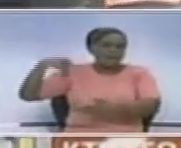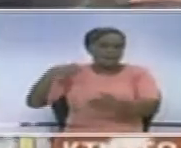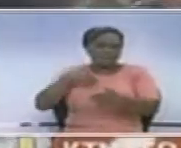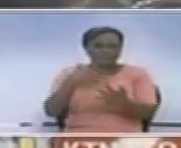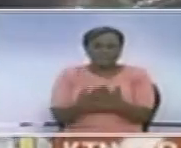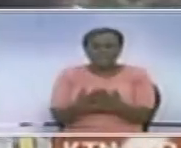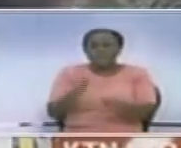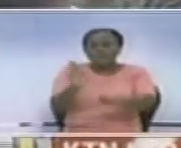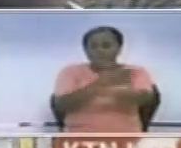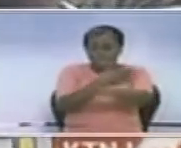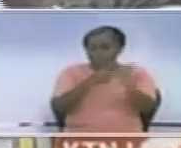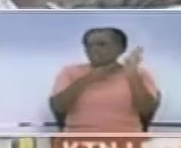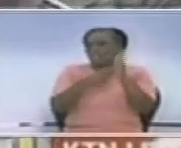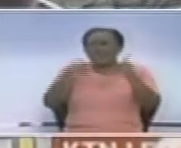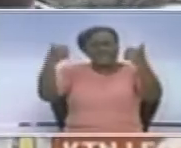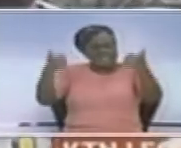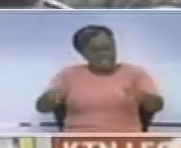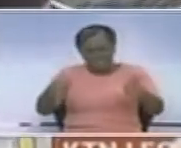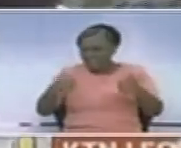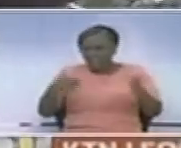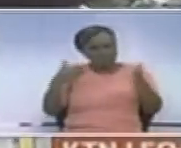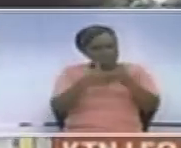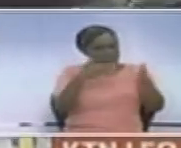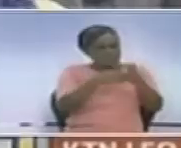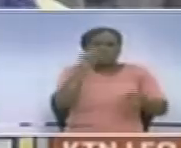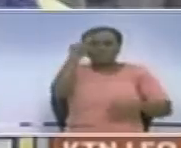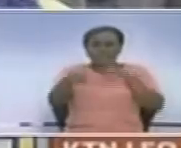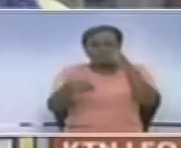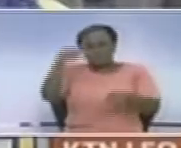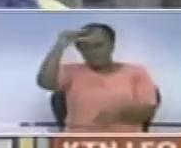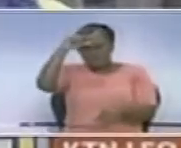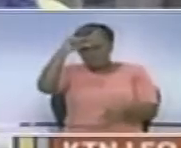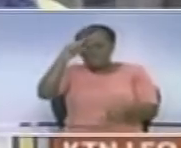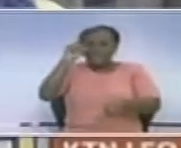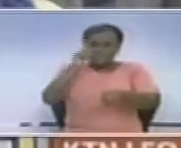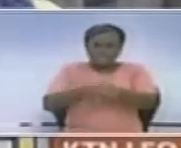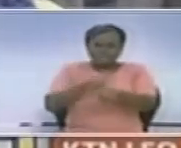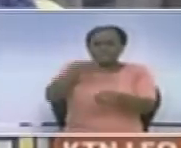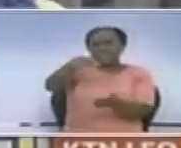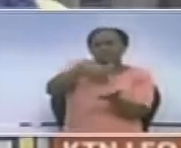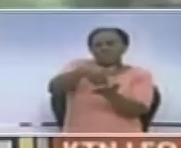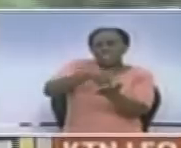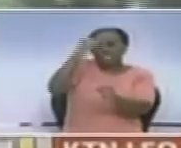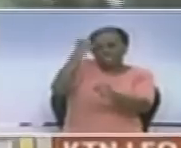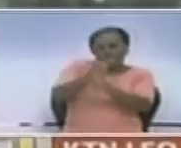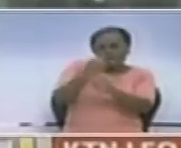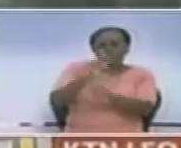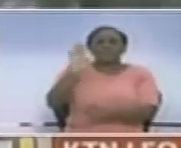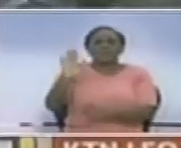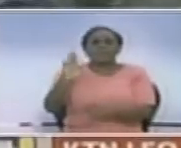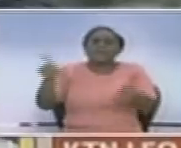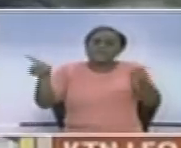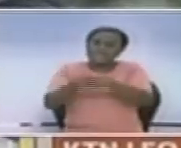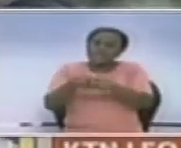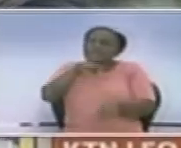Wimbo ulioashiria kuwa kamwe hawatosita kuikashifu serikali, hasa pale inapozembea katika utendakazi wake. Huko kinara